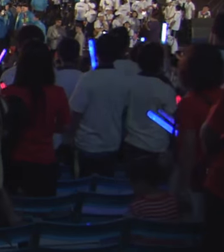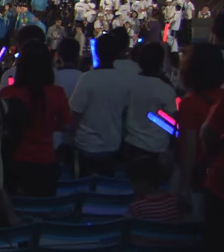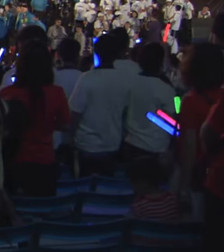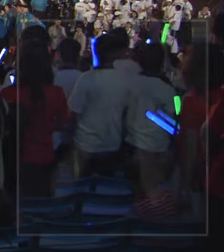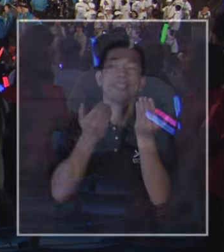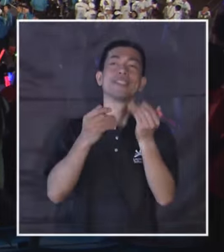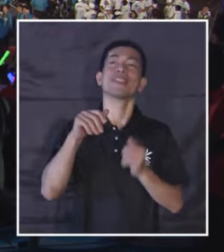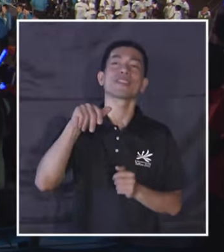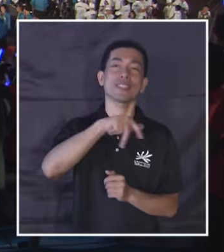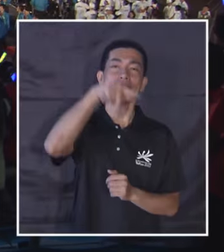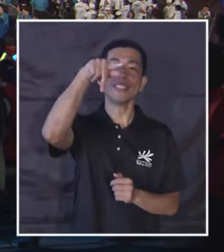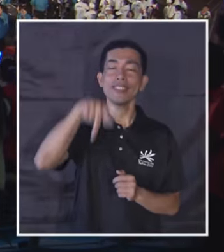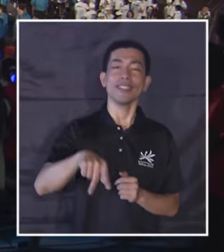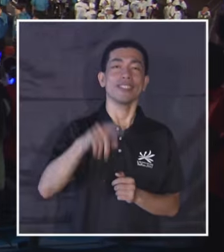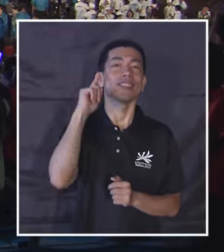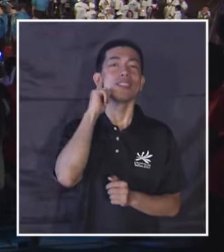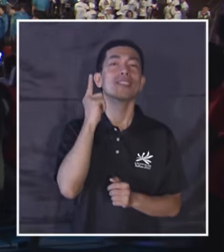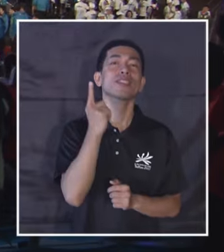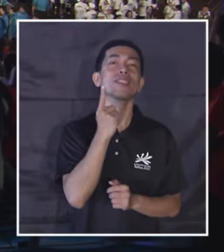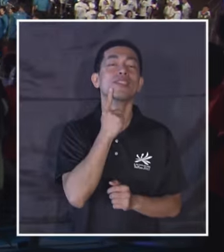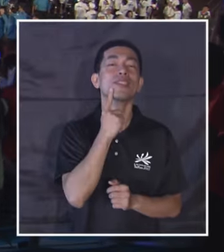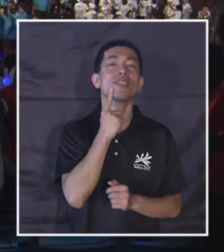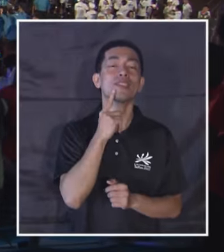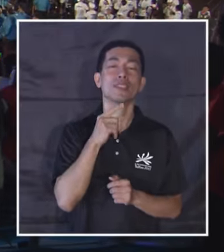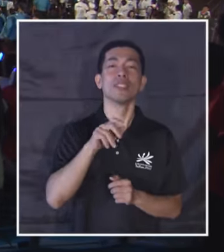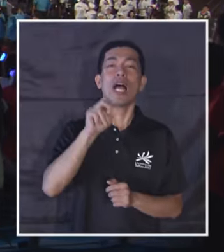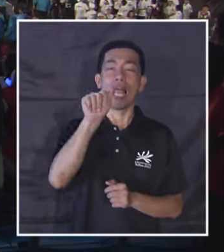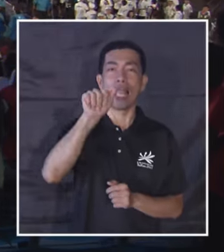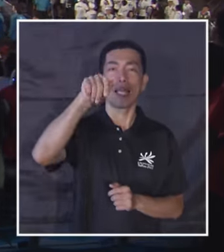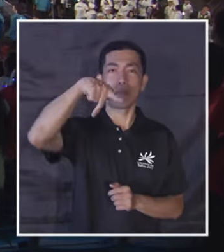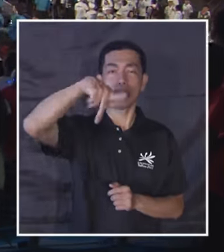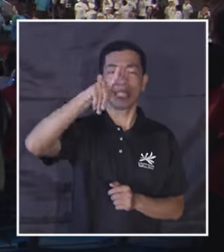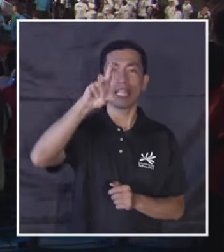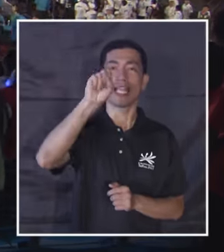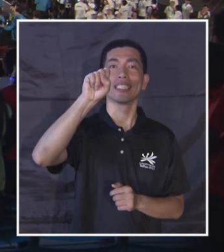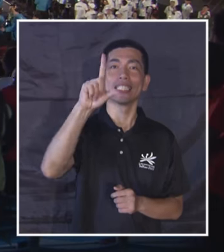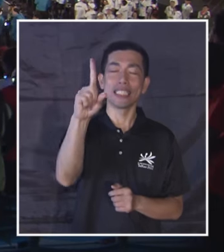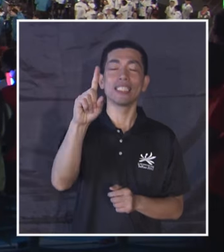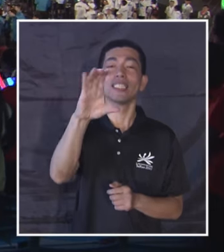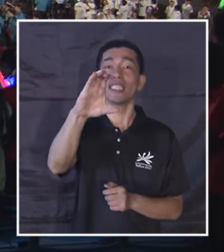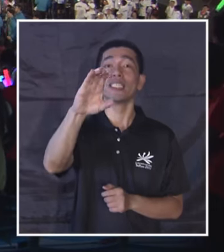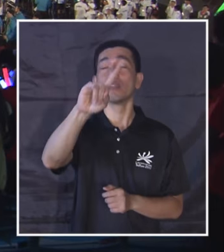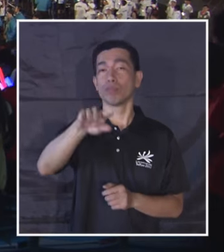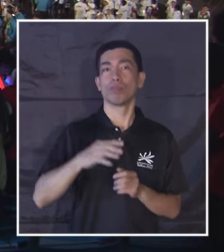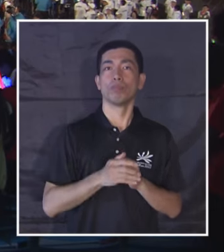太听障运动总会会旗进场。